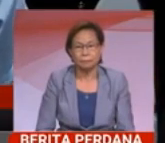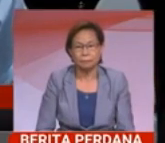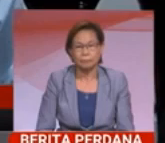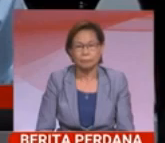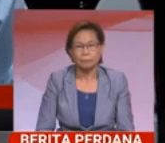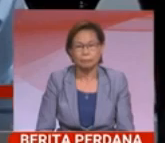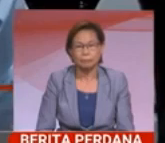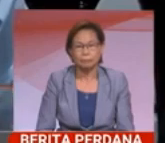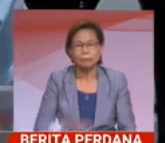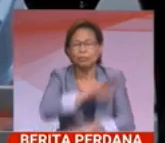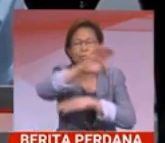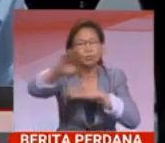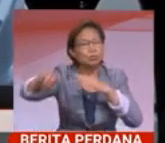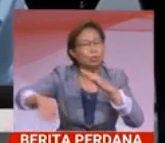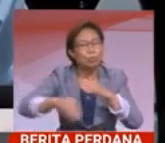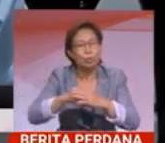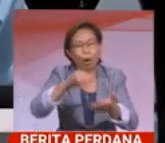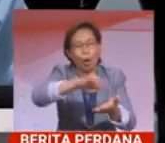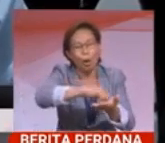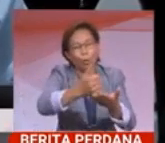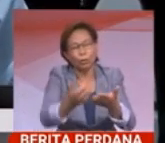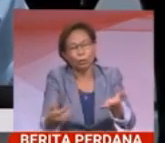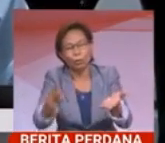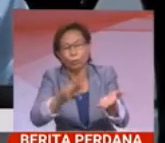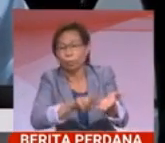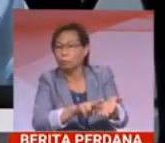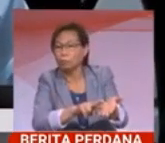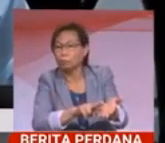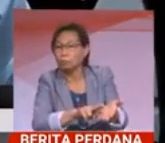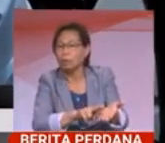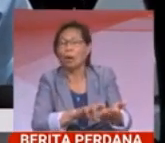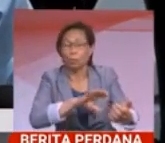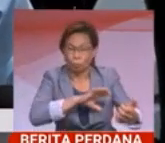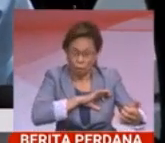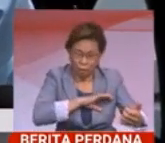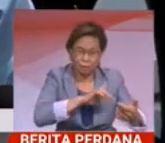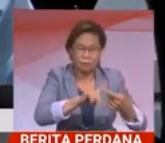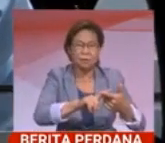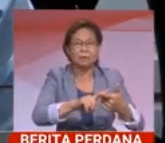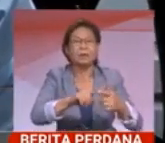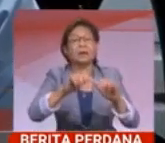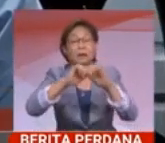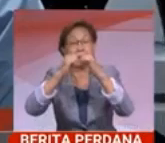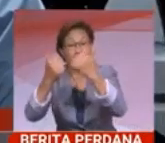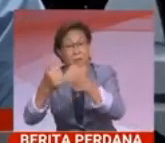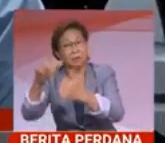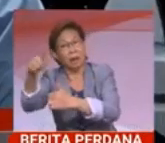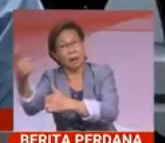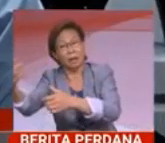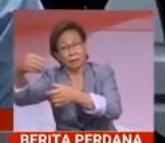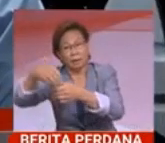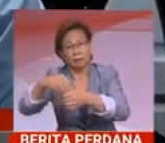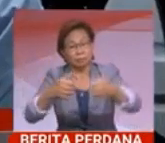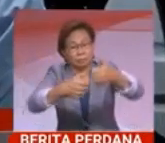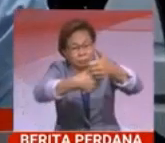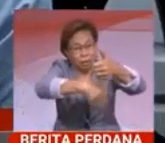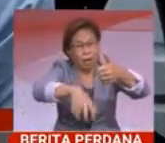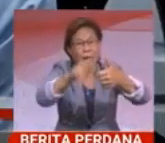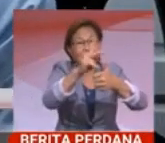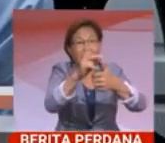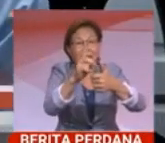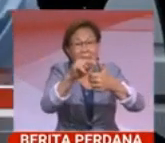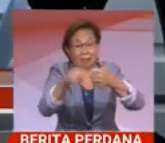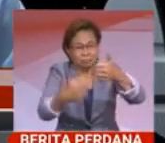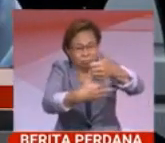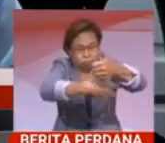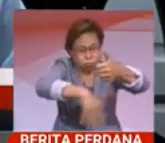semua segala apa oh di repot bukan hanya penjara m mana-mana jensi yang ada dalam kejadian ini ada